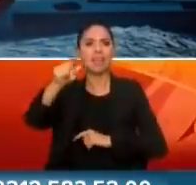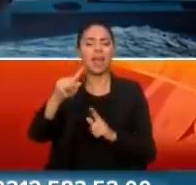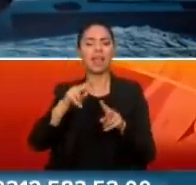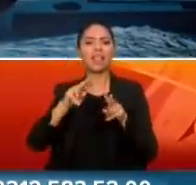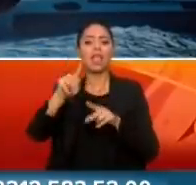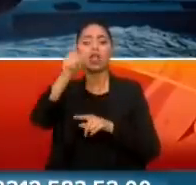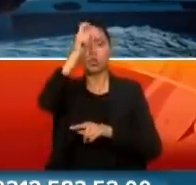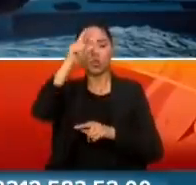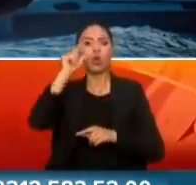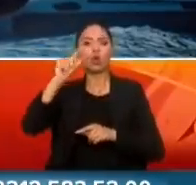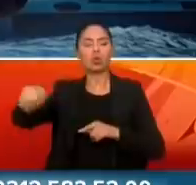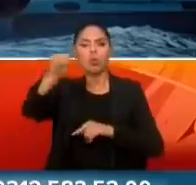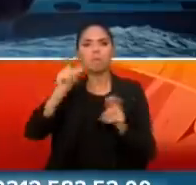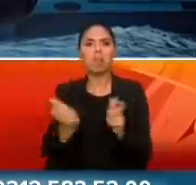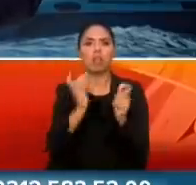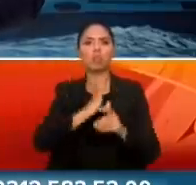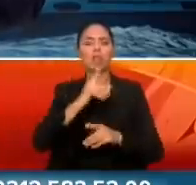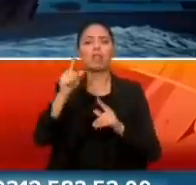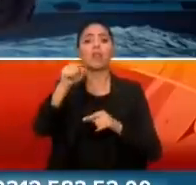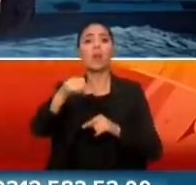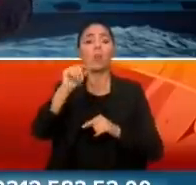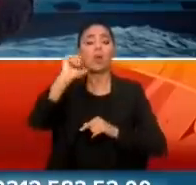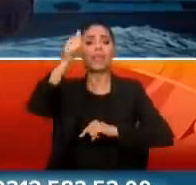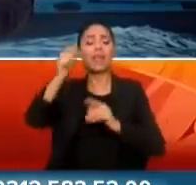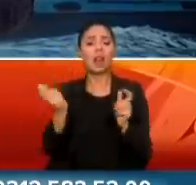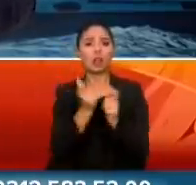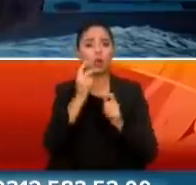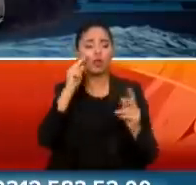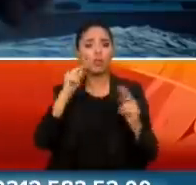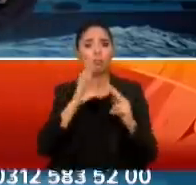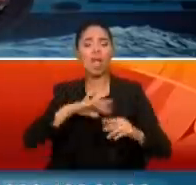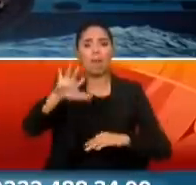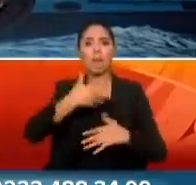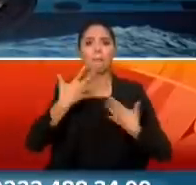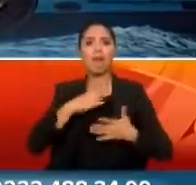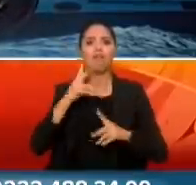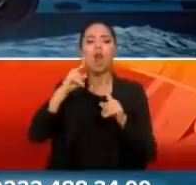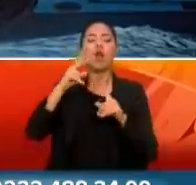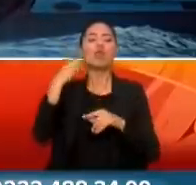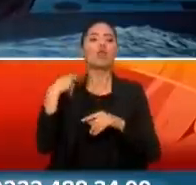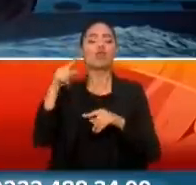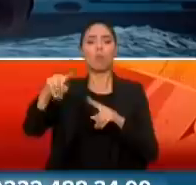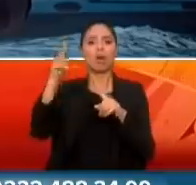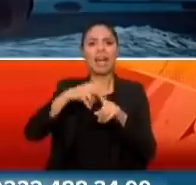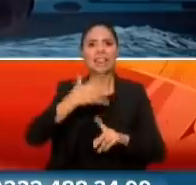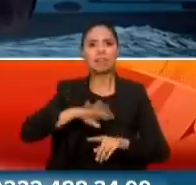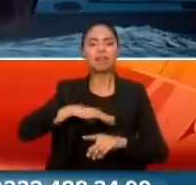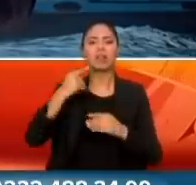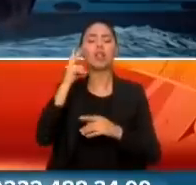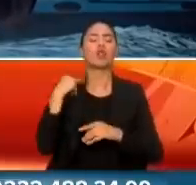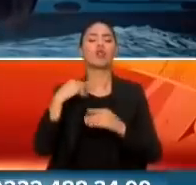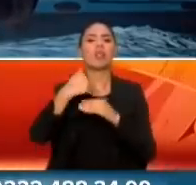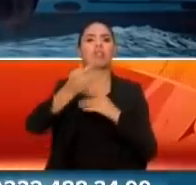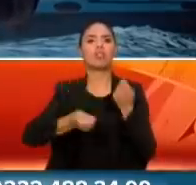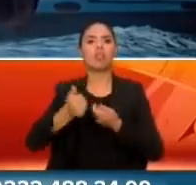bir araya gelecek. Gözlerimiz Brüksel'deki görüşmeye çevrilmişken enteresan bir gelişme daha oldu. Rusya da oyuna dahil olmak istedi. Rusya Dışişleri Bakanı Lavrov,